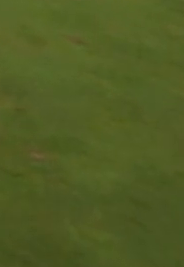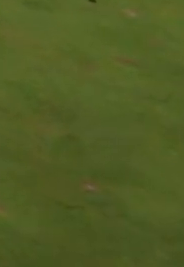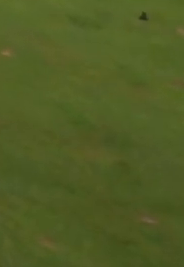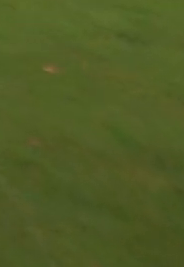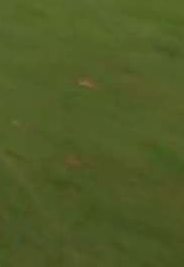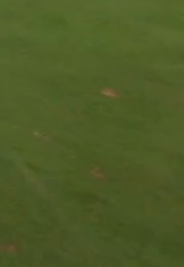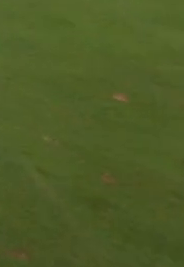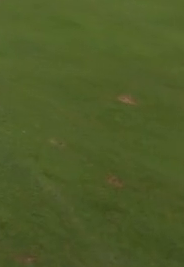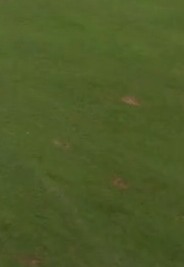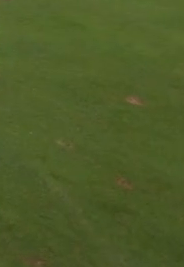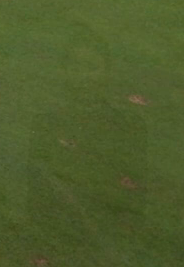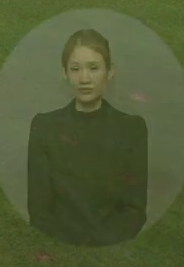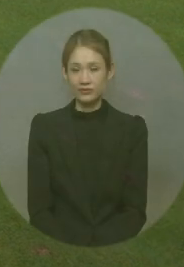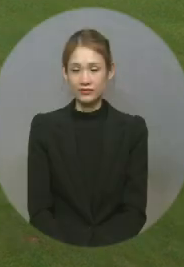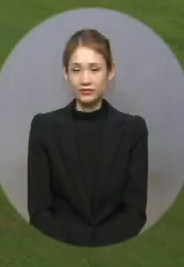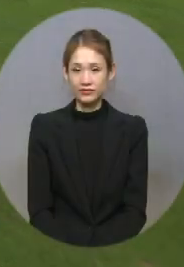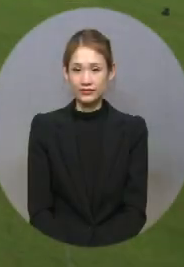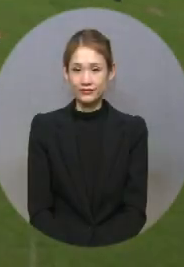우와.